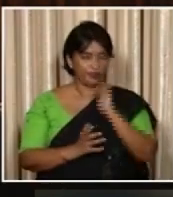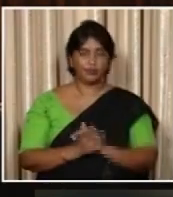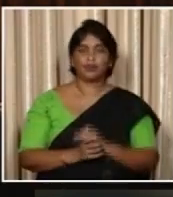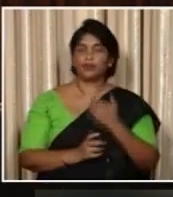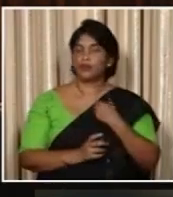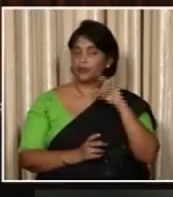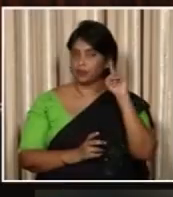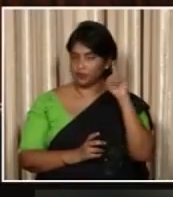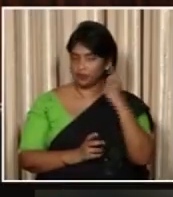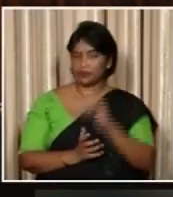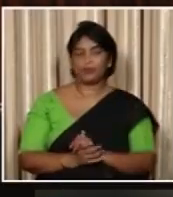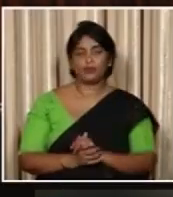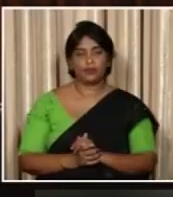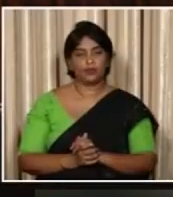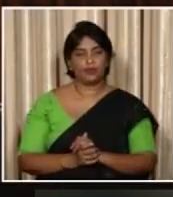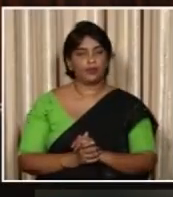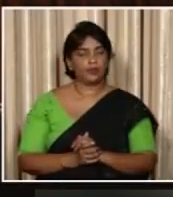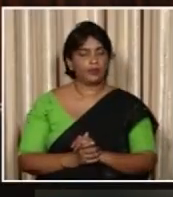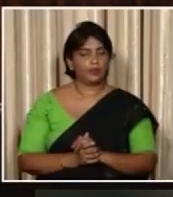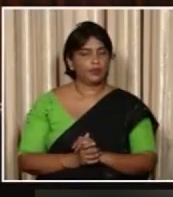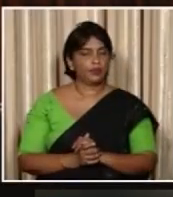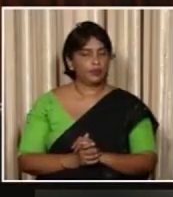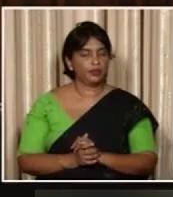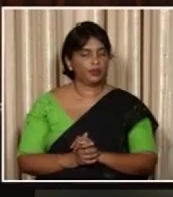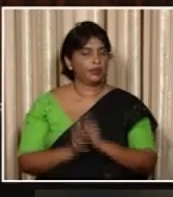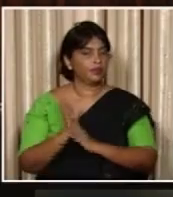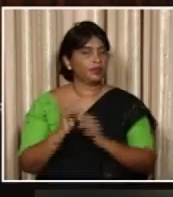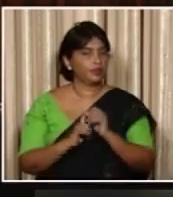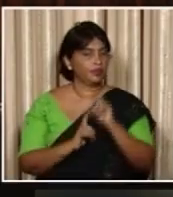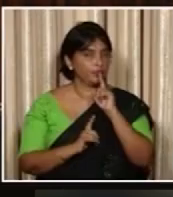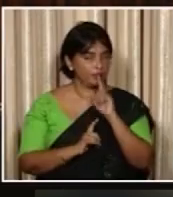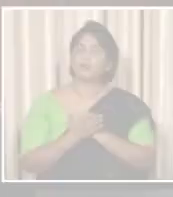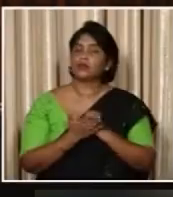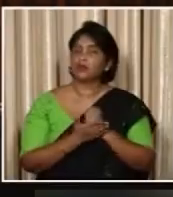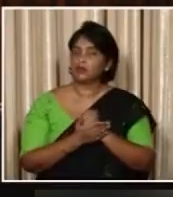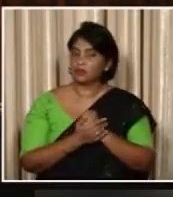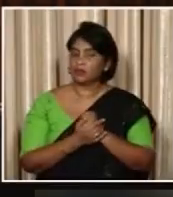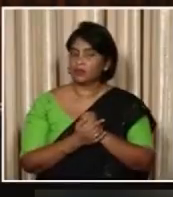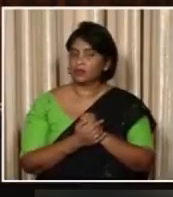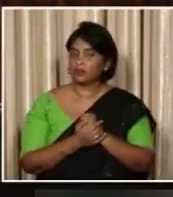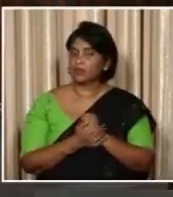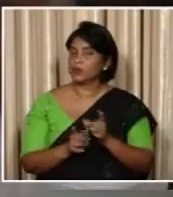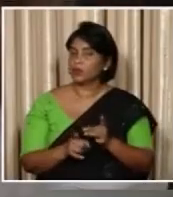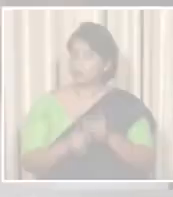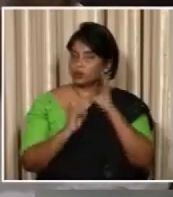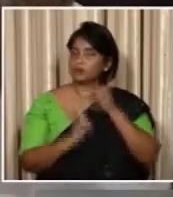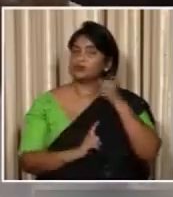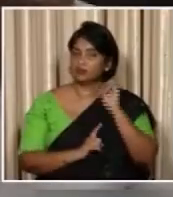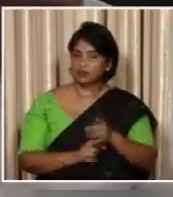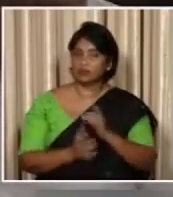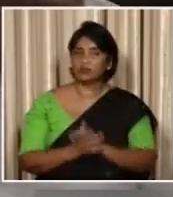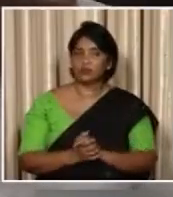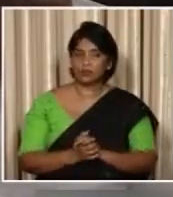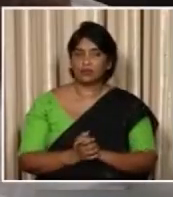මුලින්ම විපක්ෂ මන්ත්‍රීවරුන් ප්‍රකාශය සියල්ලක්ම එලෙසම අනුමත කරනවා.